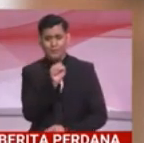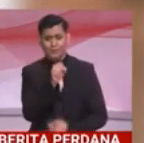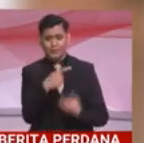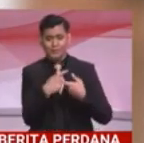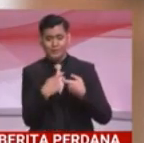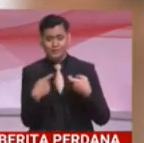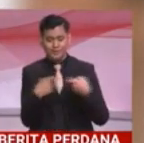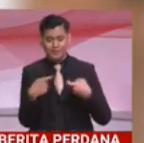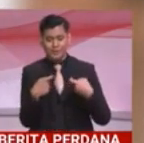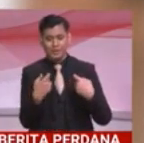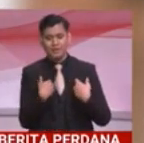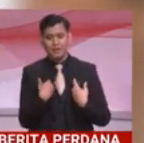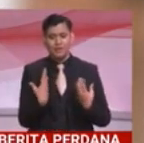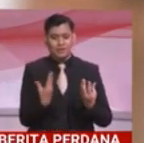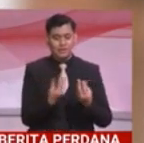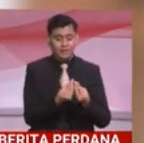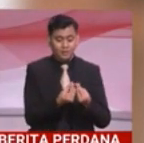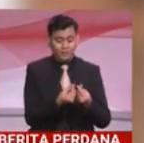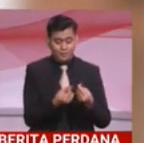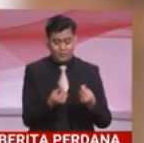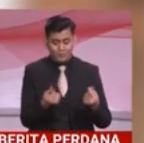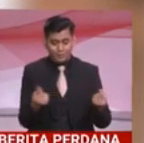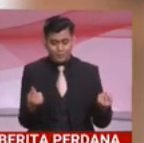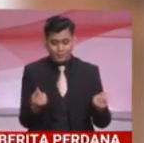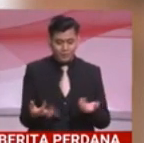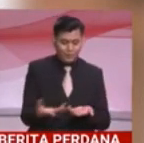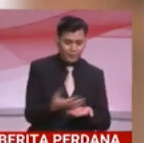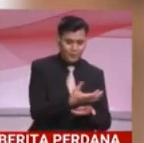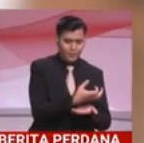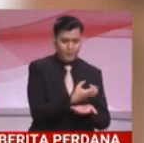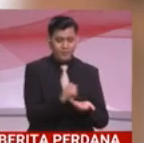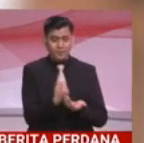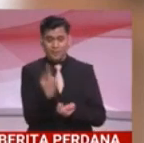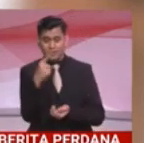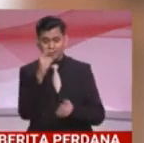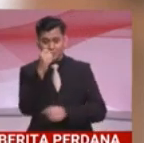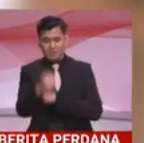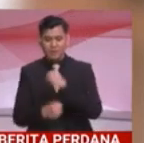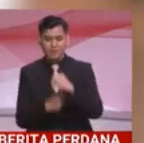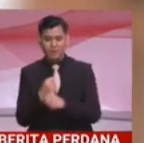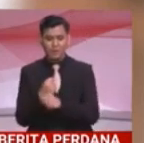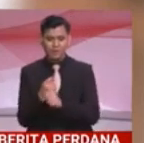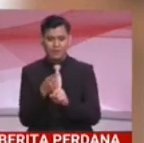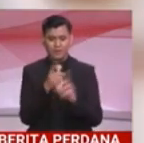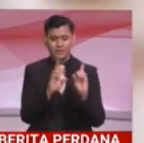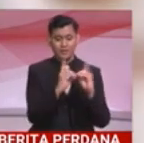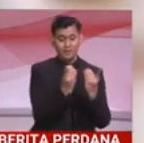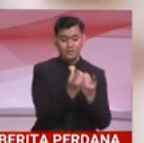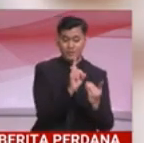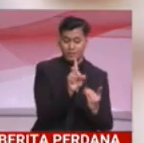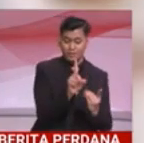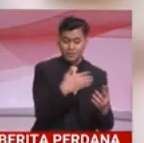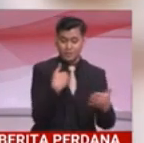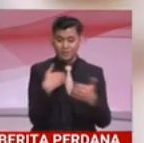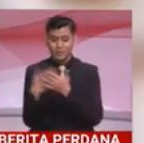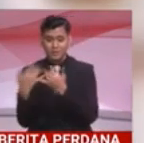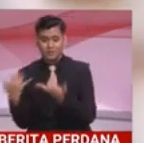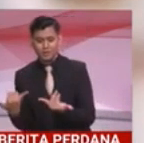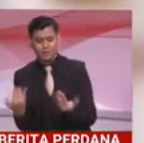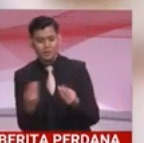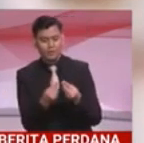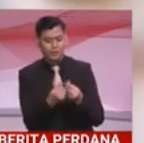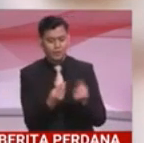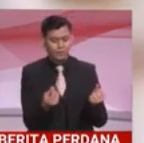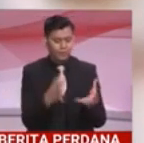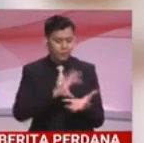berjaya mengumpul sisa-sisa habuk pemadam getah yang digunakannya selama 11 tahun lalu, iaitu sejak darjah 1 hingga ke hari ini. Habuk